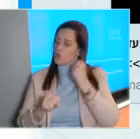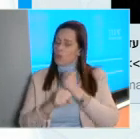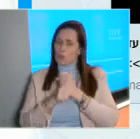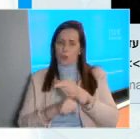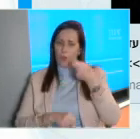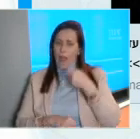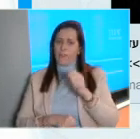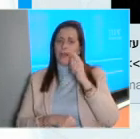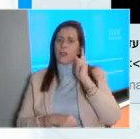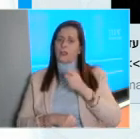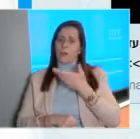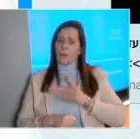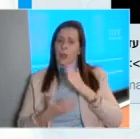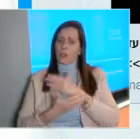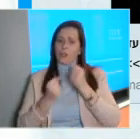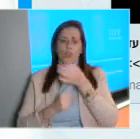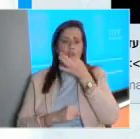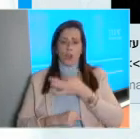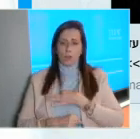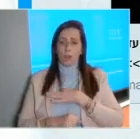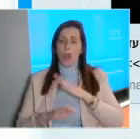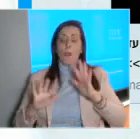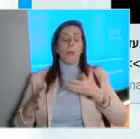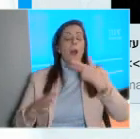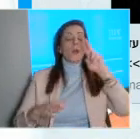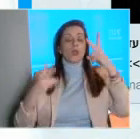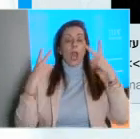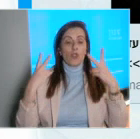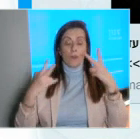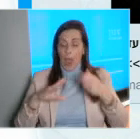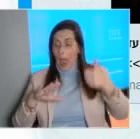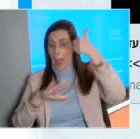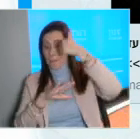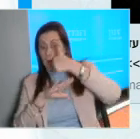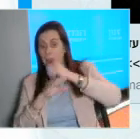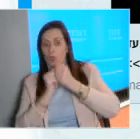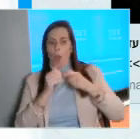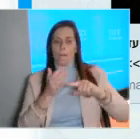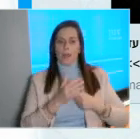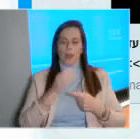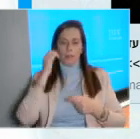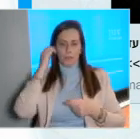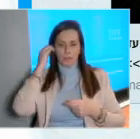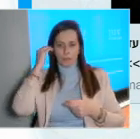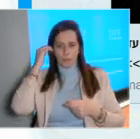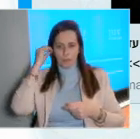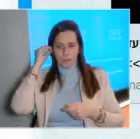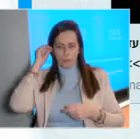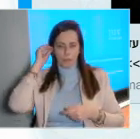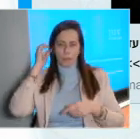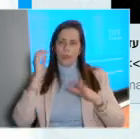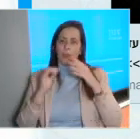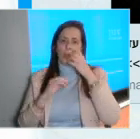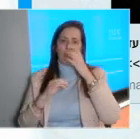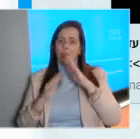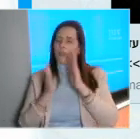שמשוכנעים שנעשה לו עוול, צריכים לקבל החלטה קשה ולשאול את עצמם מה חשוב יותר, המנהיג או היעד. גם הסלעים הכי קשים של